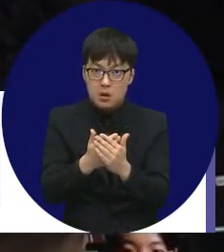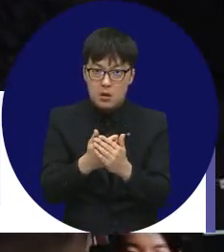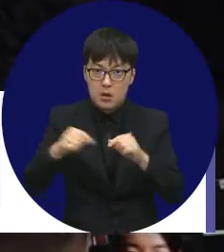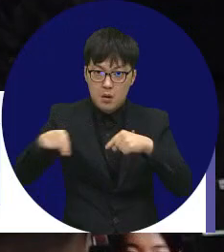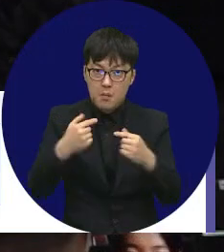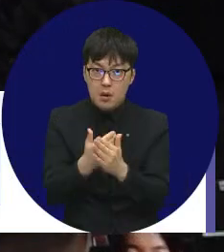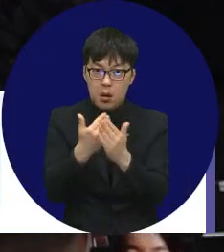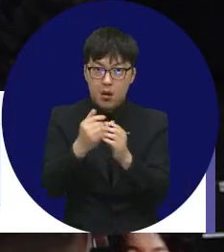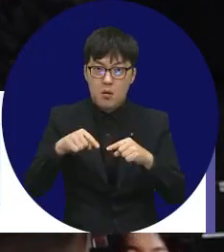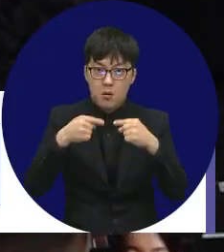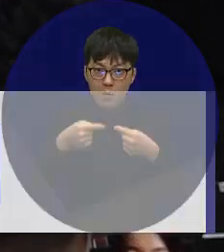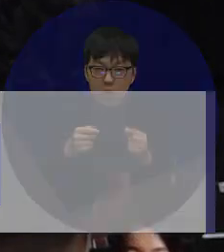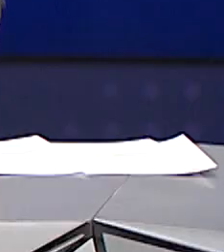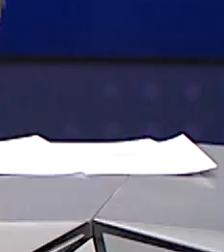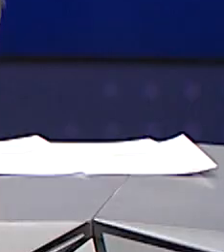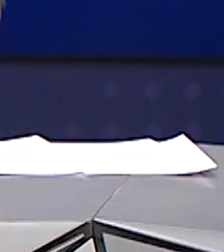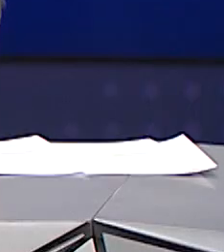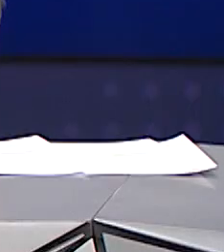매년 개최하고 있습니다.